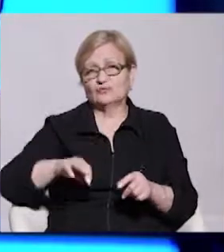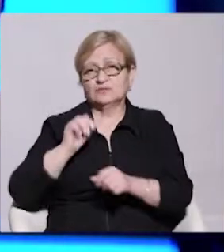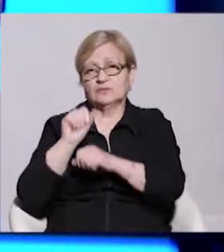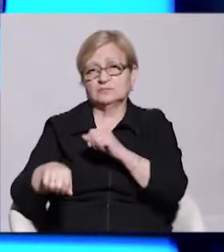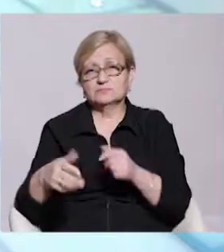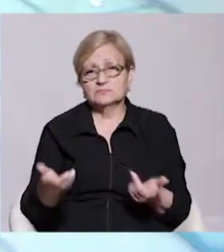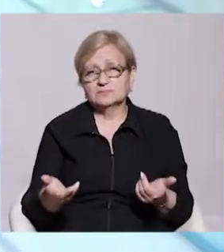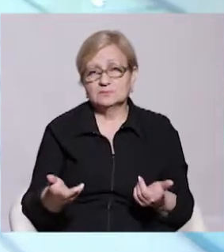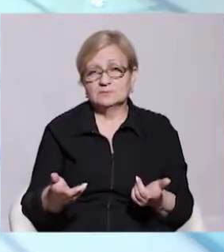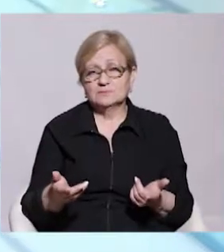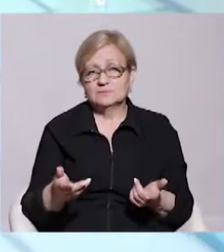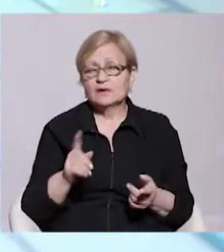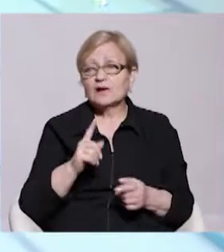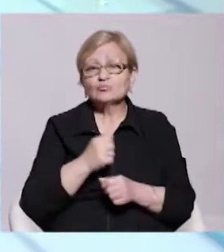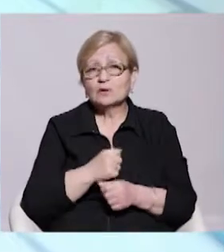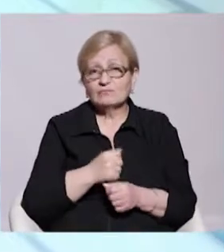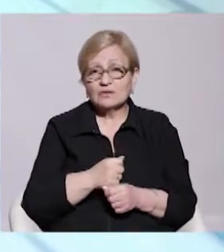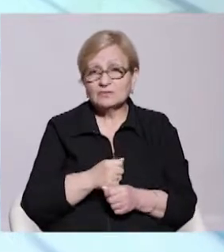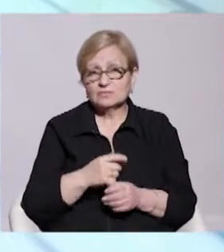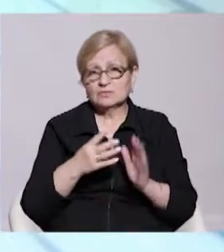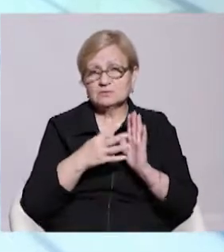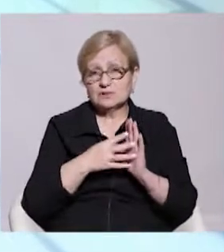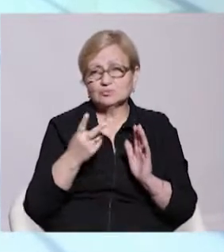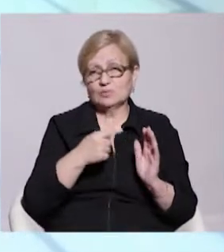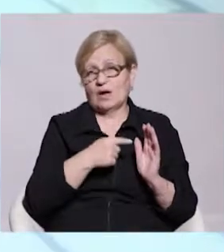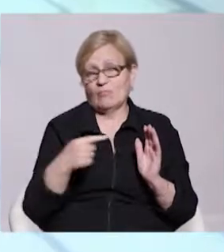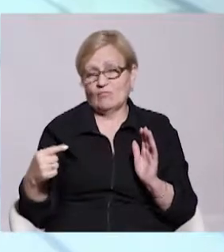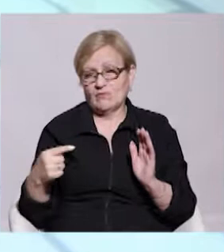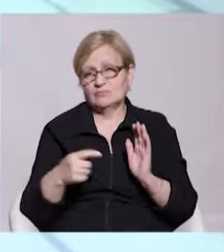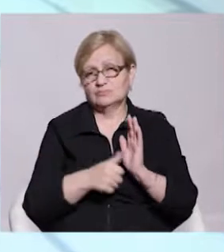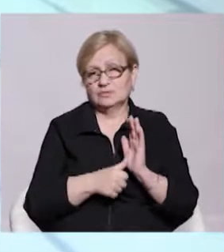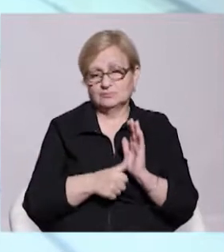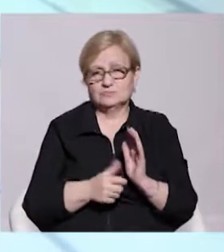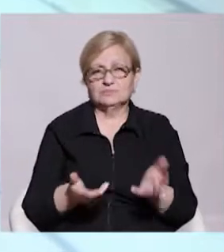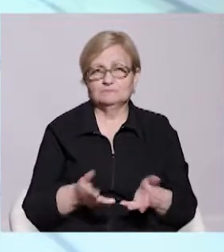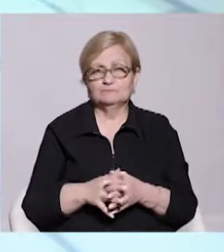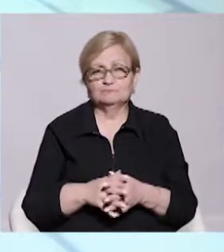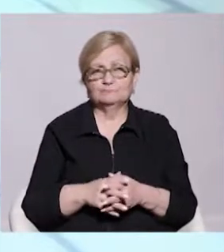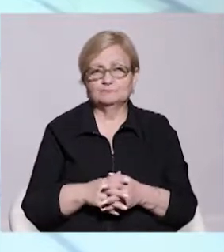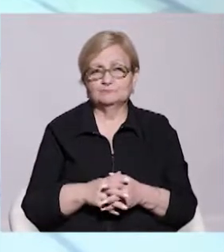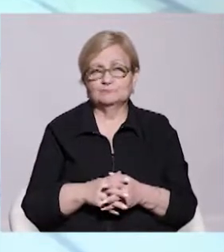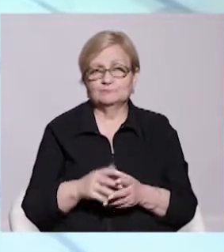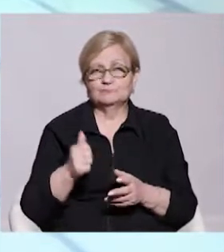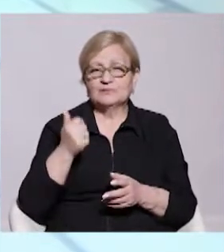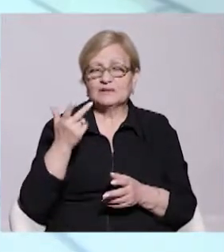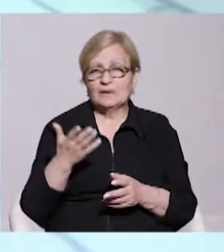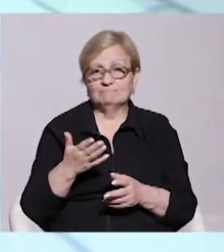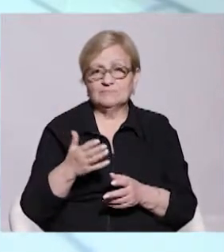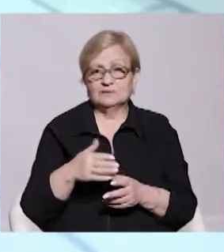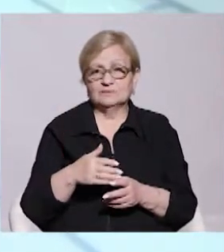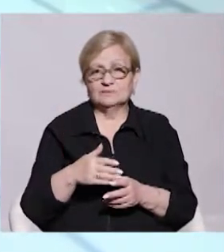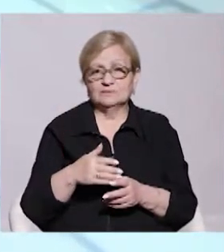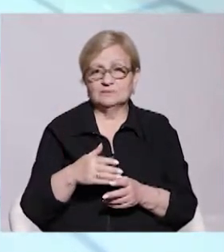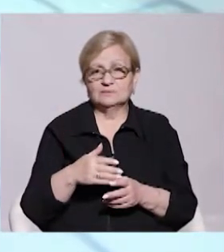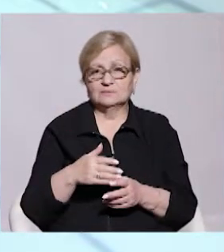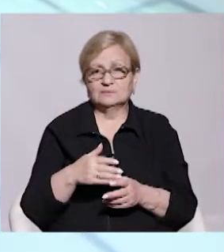პანდასთან შედარებით. ამისთვის რა უნდა გავაკეთოთ? 9-ს უნდა გამოვაკლოთ 6, ხო? ესე იგი, რამდენი